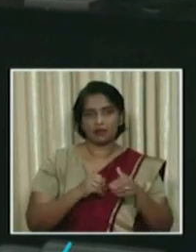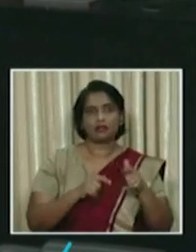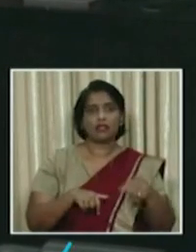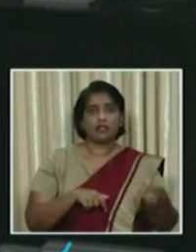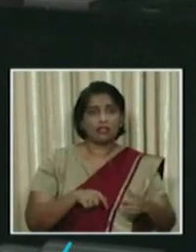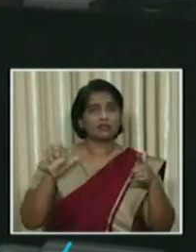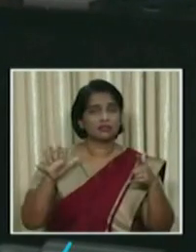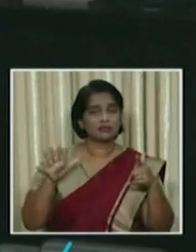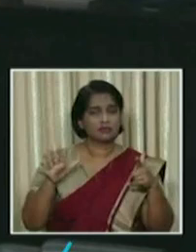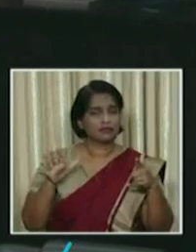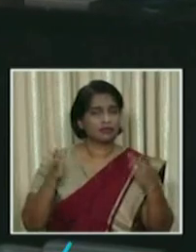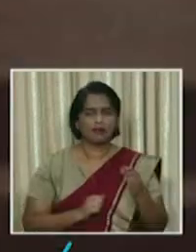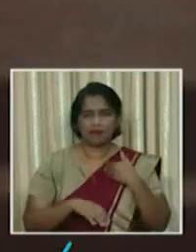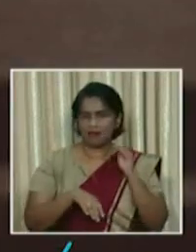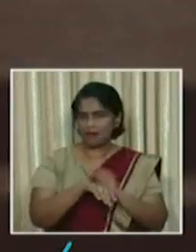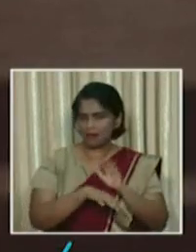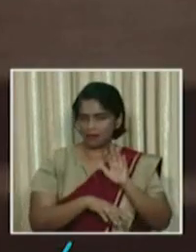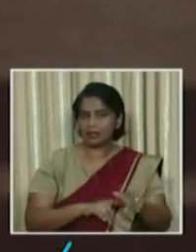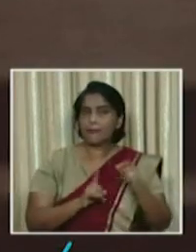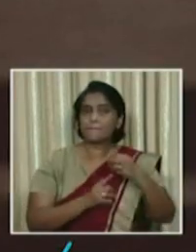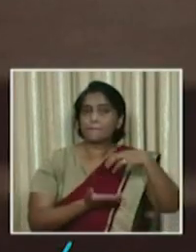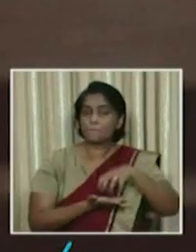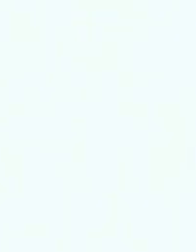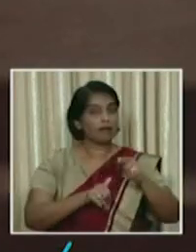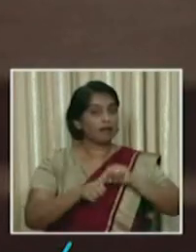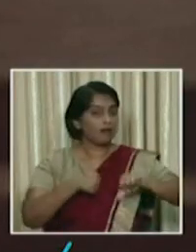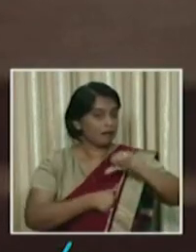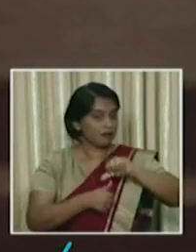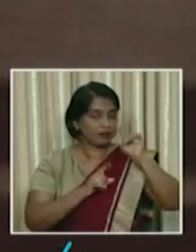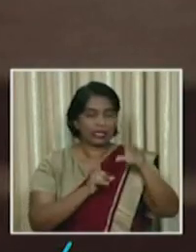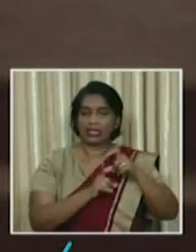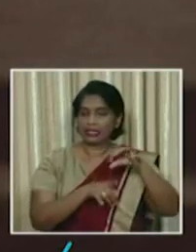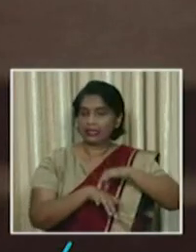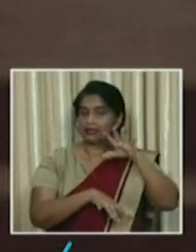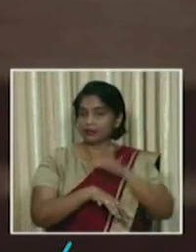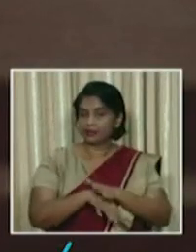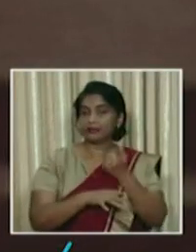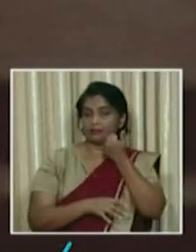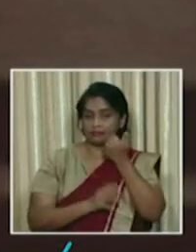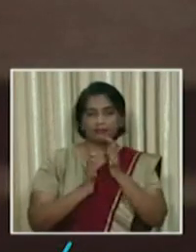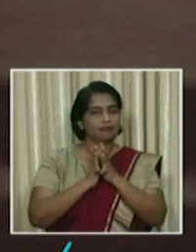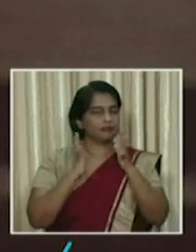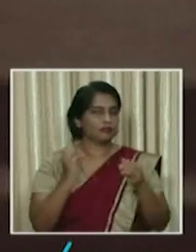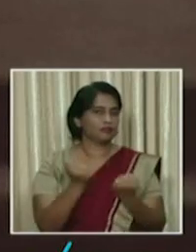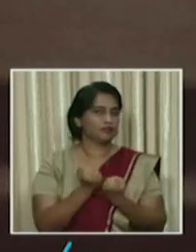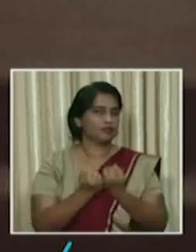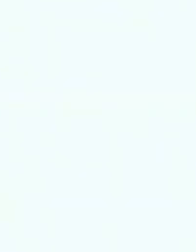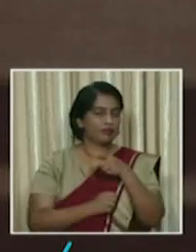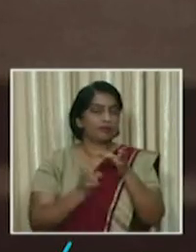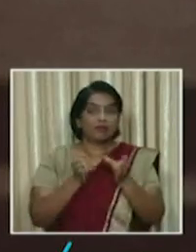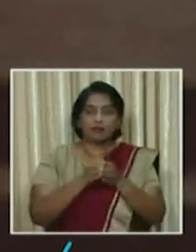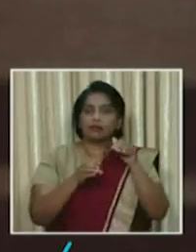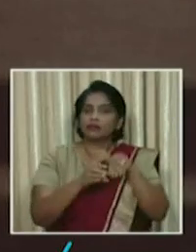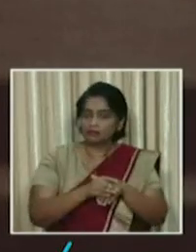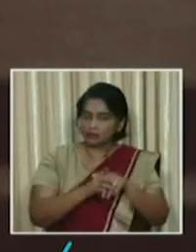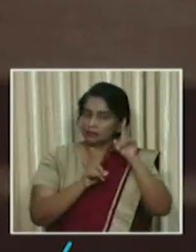දවසකට රුපියල් 700යි. පුදුමයි ඉන්න එකයි. පළාත් පාලන ආයතන වලත් ඔය ඩෙන්ගු මර්ධනය කරන වැඩේට විශාල දායකත්වයක් දෙනවා. ඒක ඉන්න කණ්ඩායමවත් ඒ